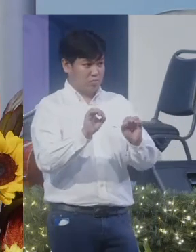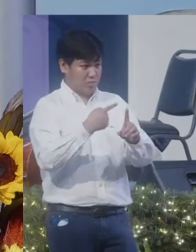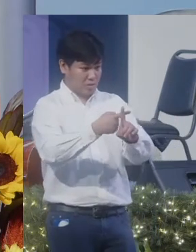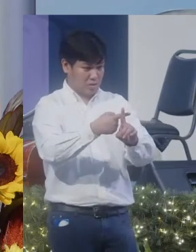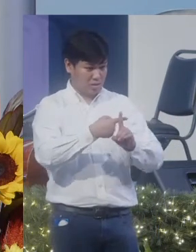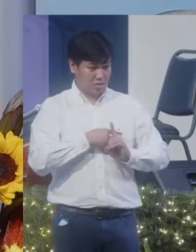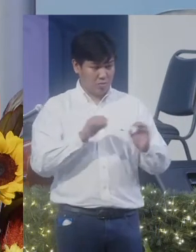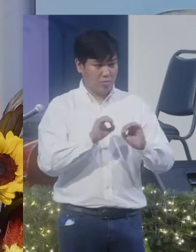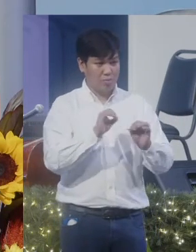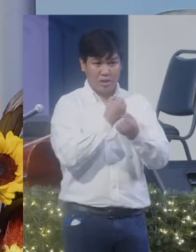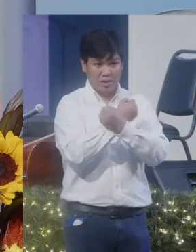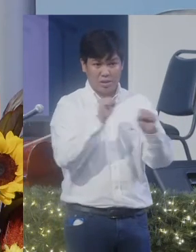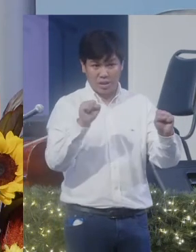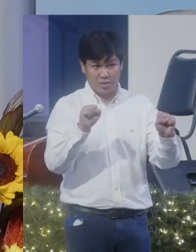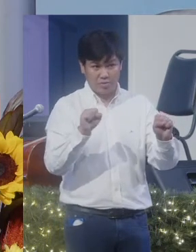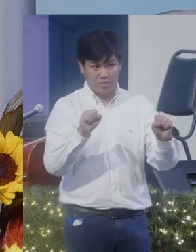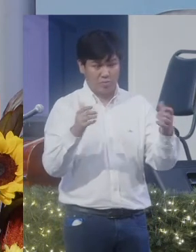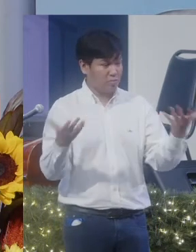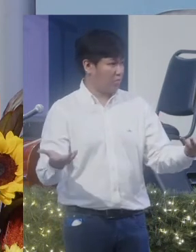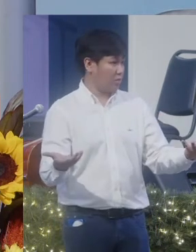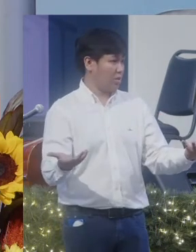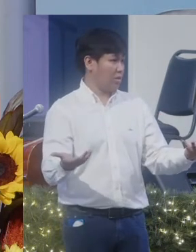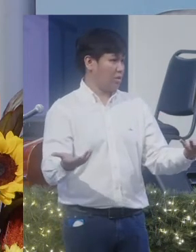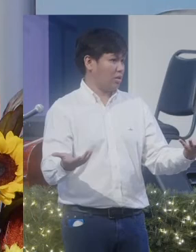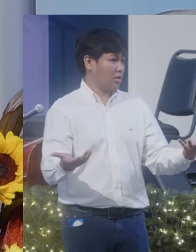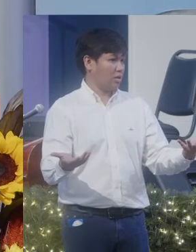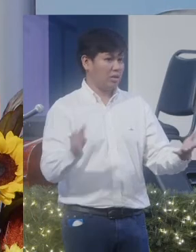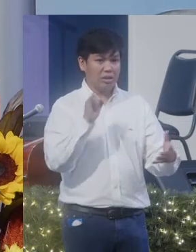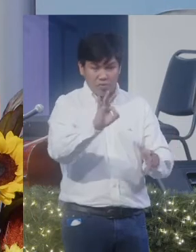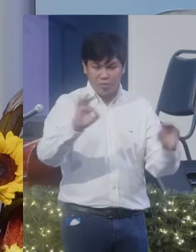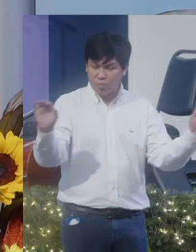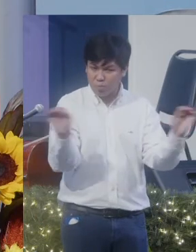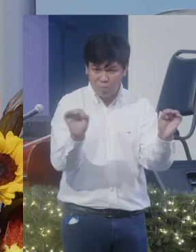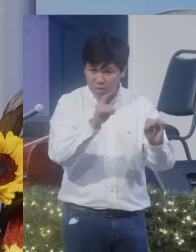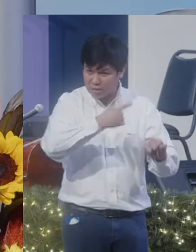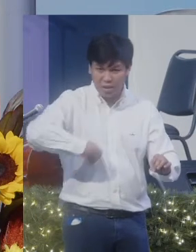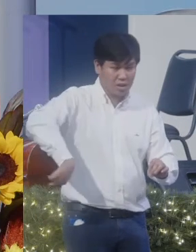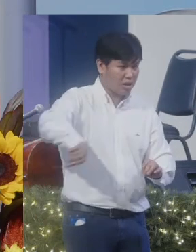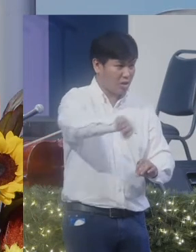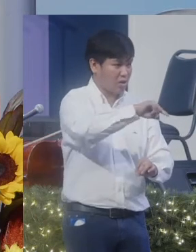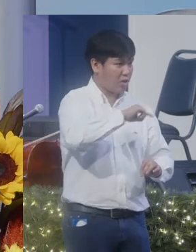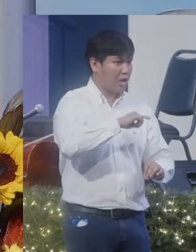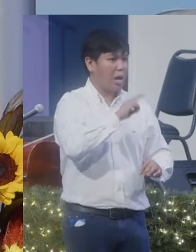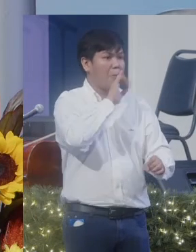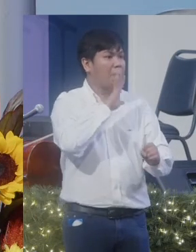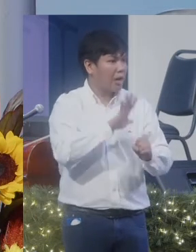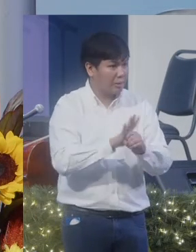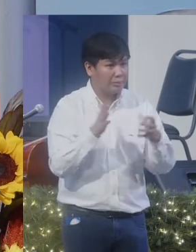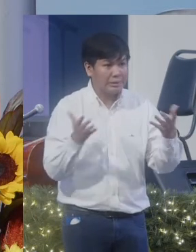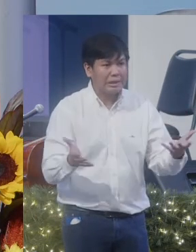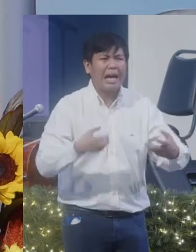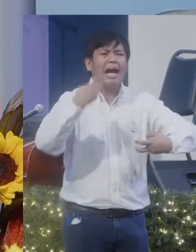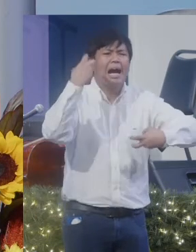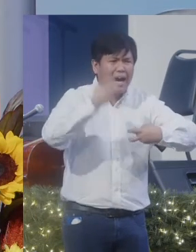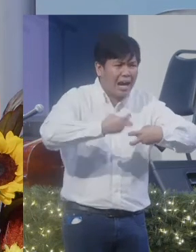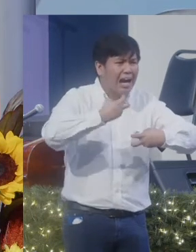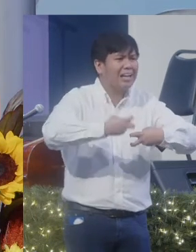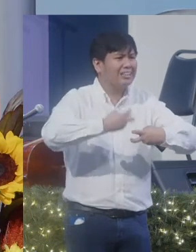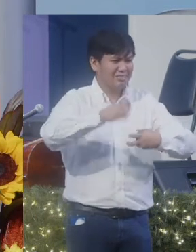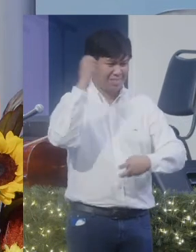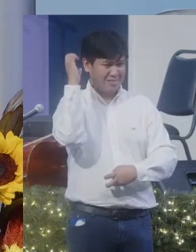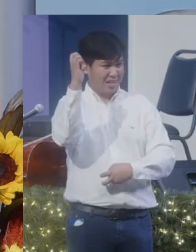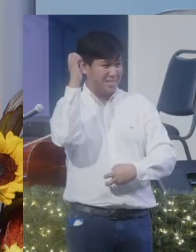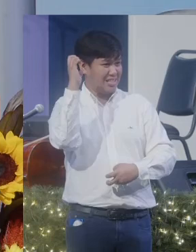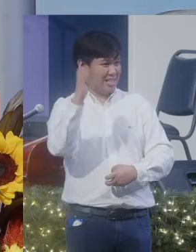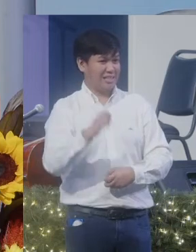ang Panginoon upang maligtas, kung wala po tayong ganong katiyakan, mahirap pong